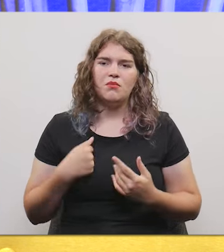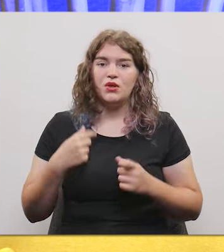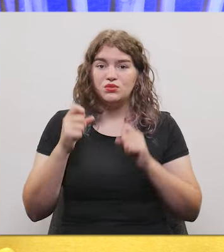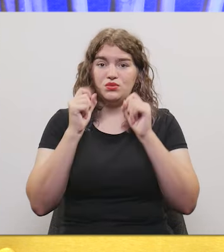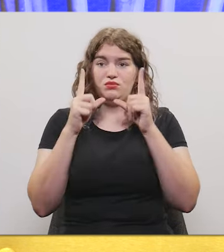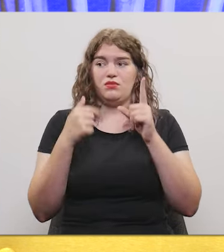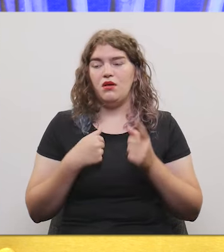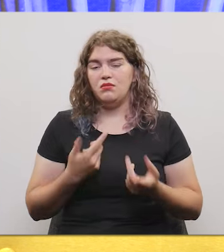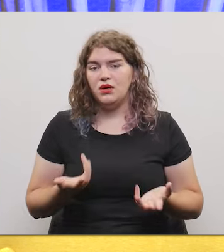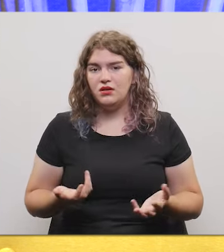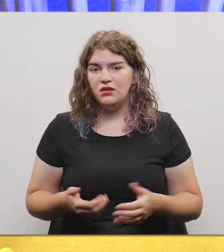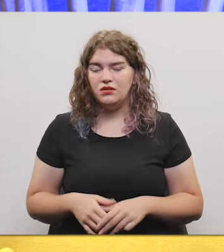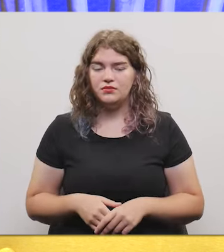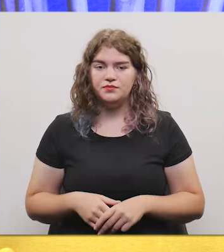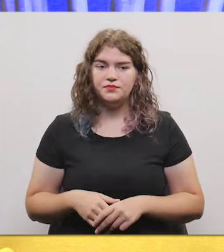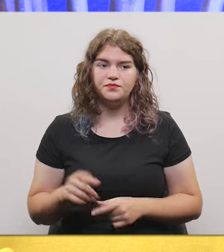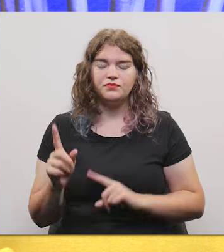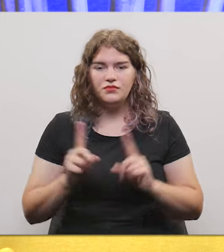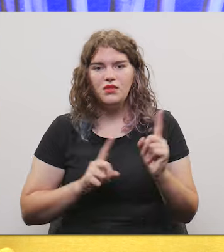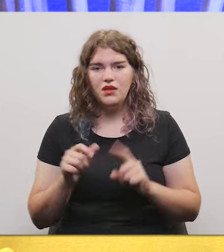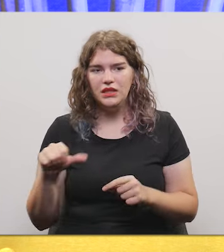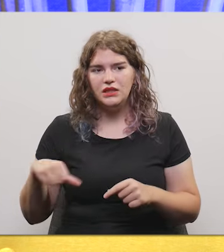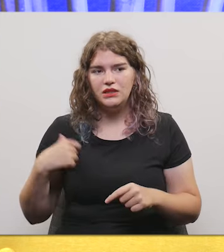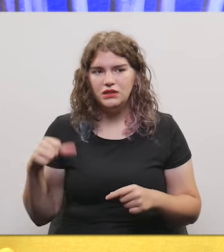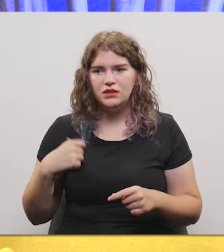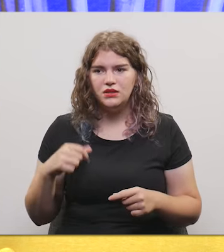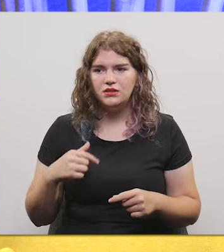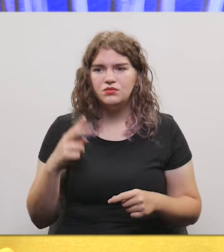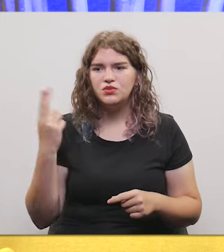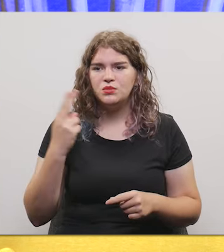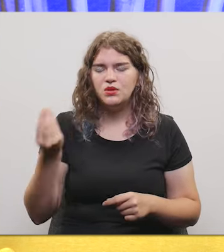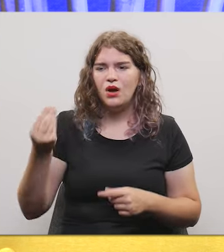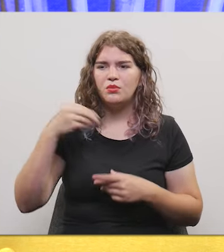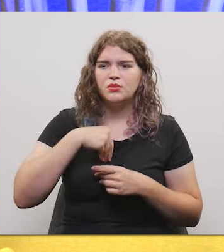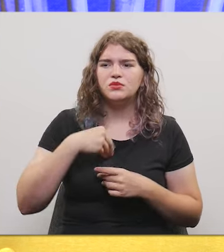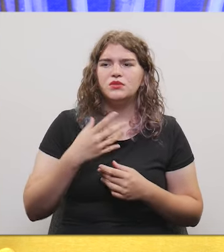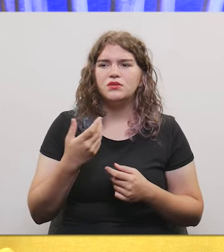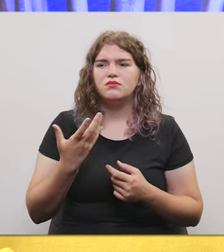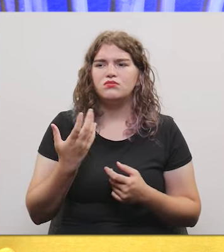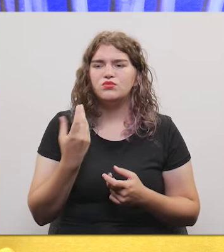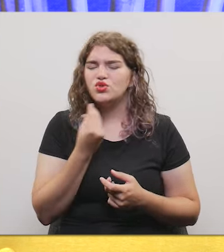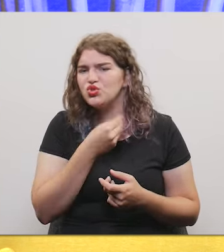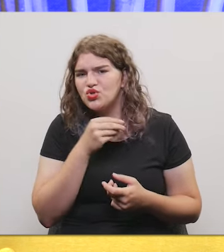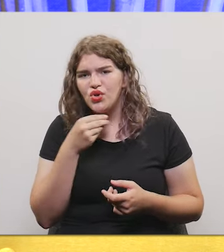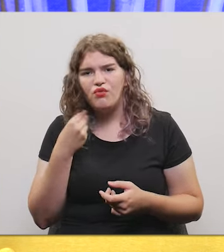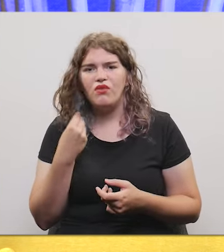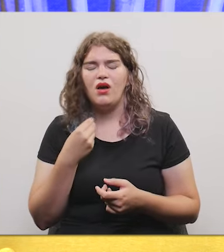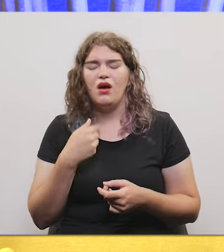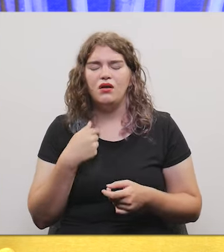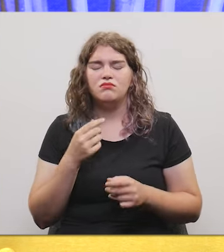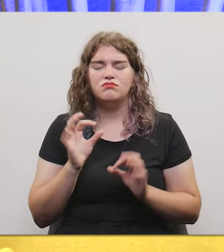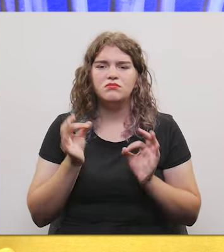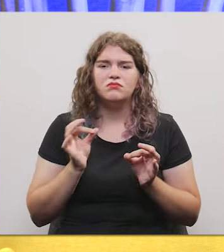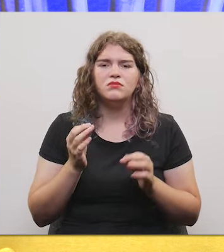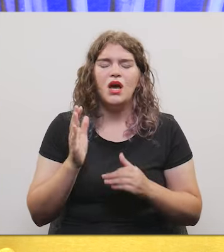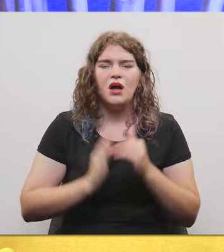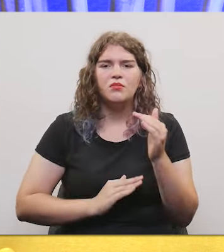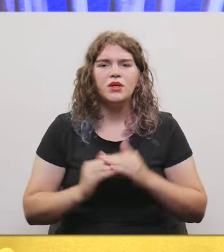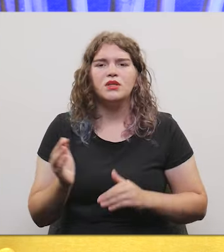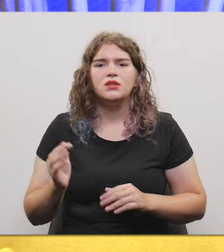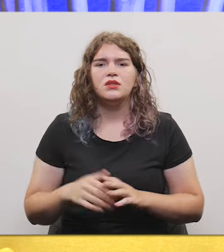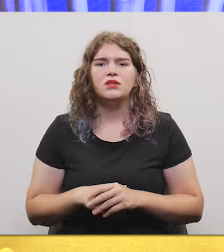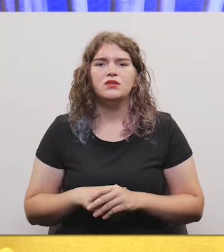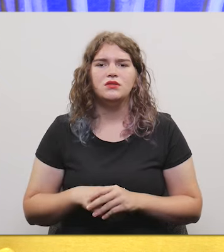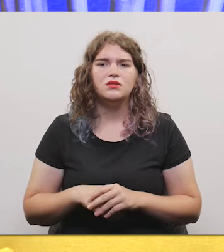spre surprinderea mea, deși eram tânără, cred că Dumnezeu a pus în mine anumite